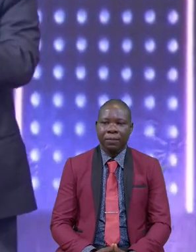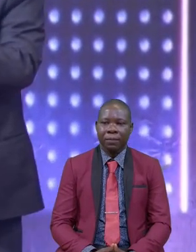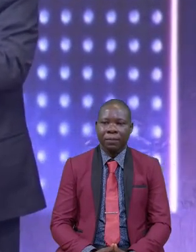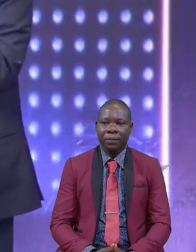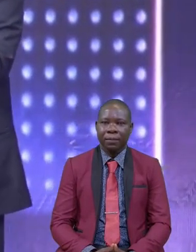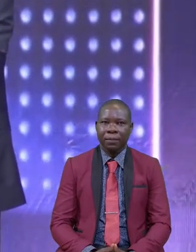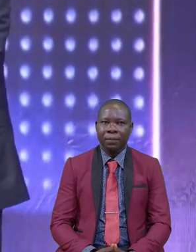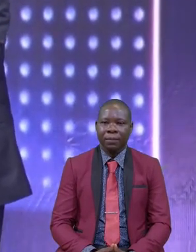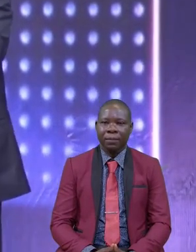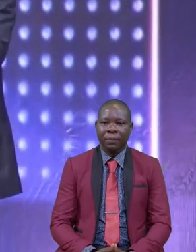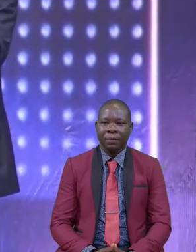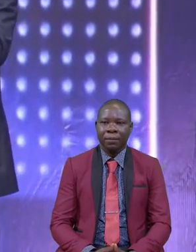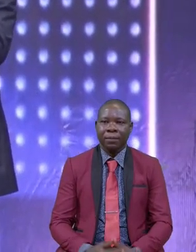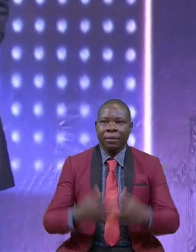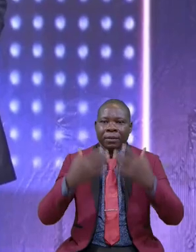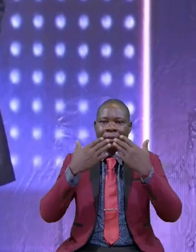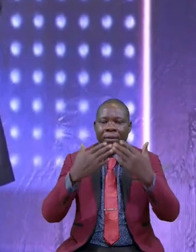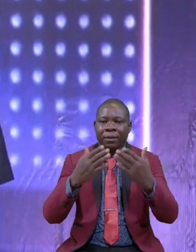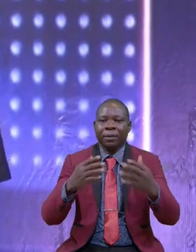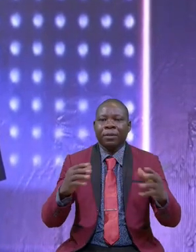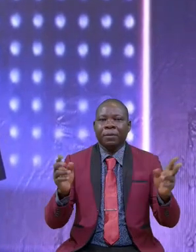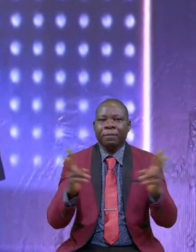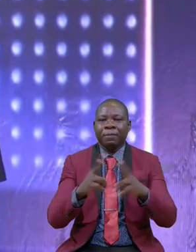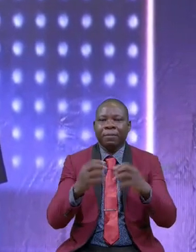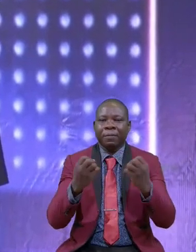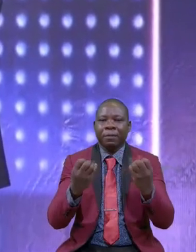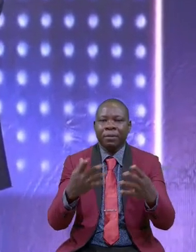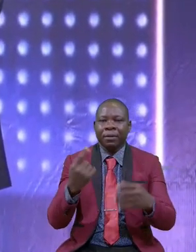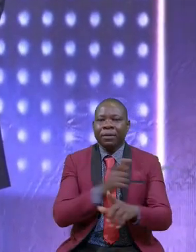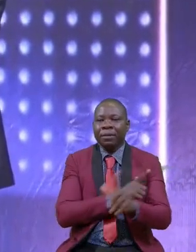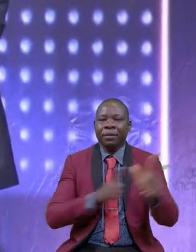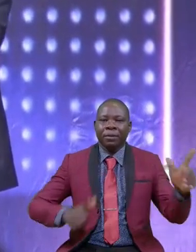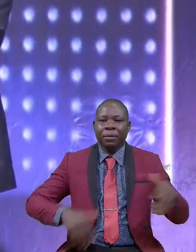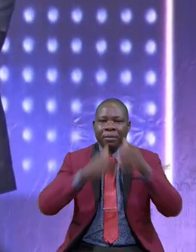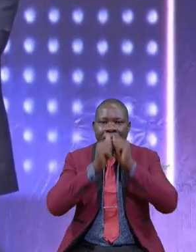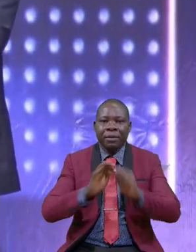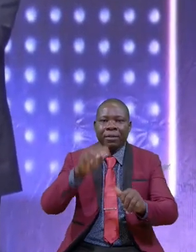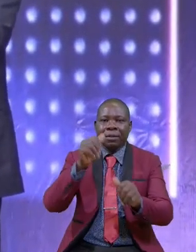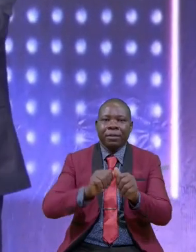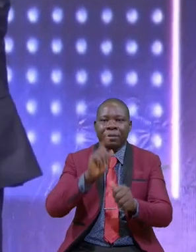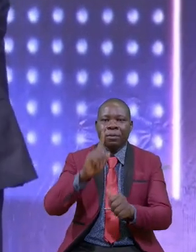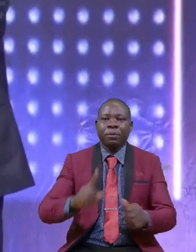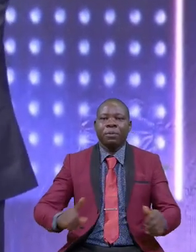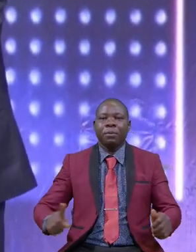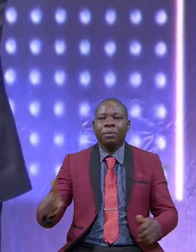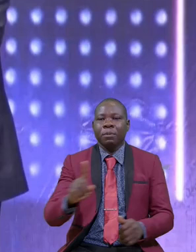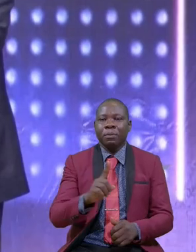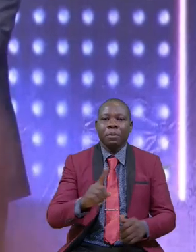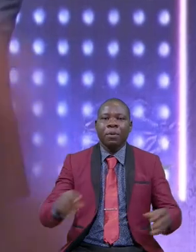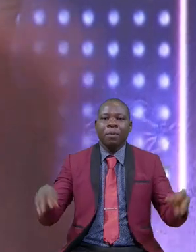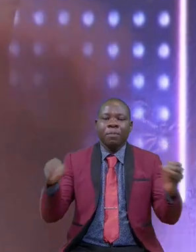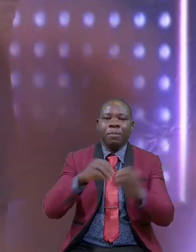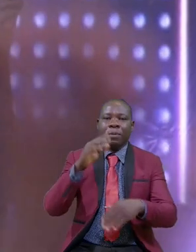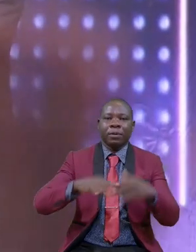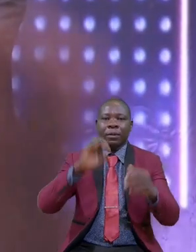Thank you. Merci beaucoup. Merci beaucoup. Que Dieu bénisse chacun de vous. Plus que par le passé, au nom